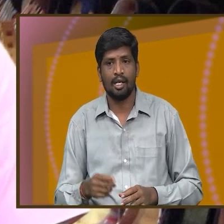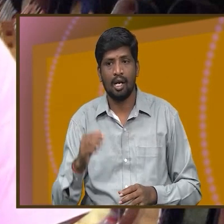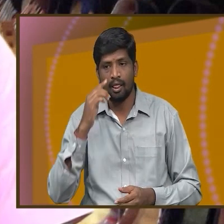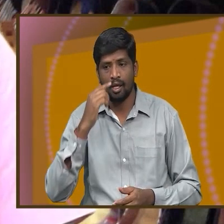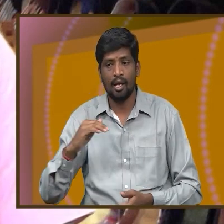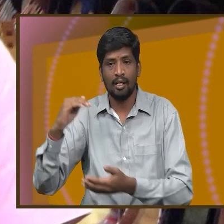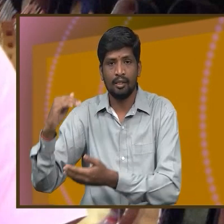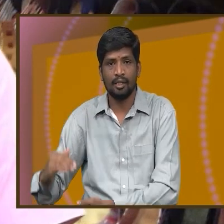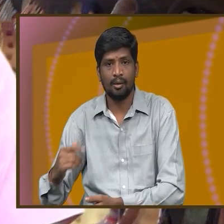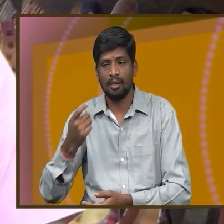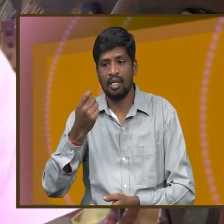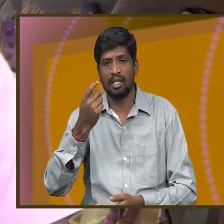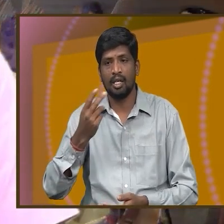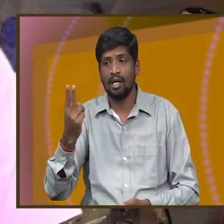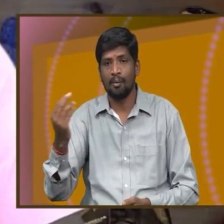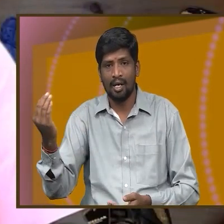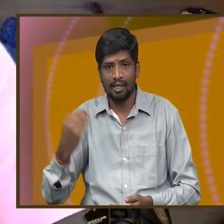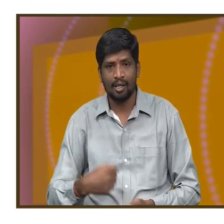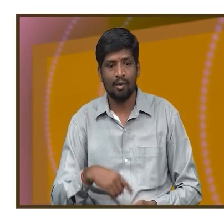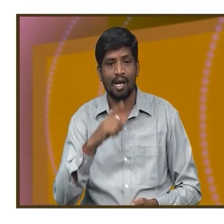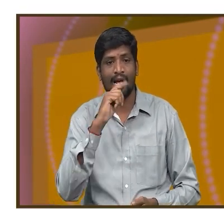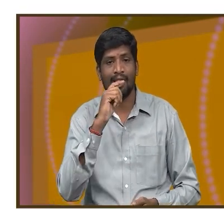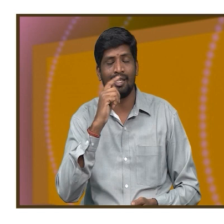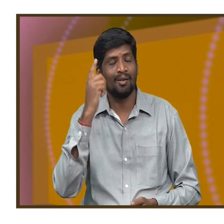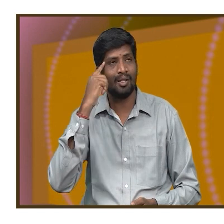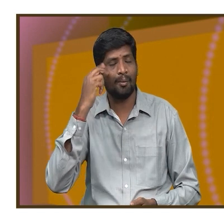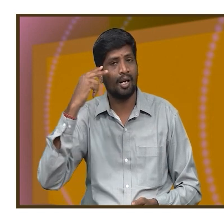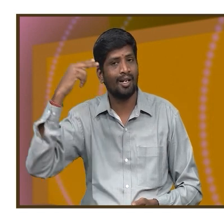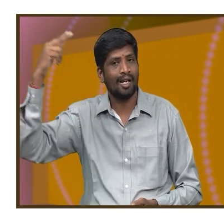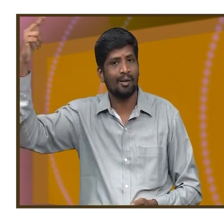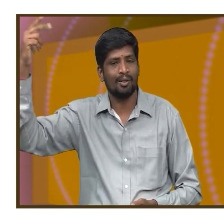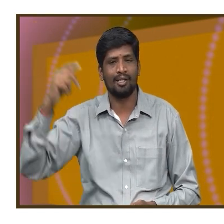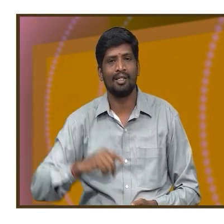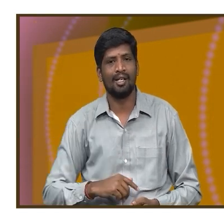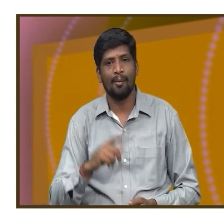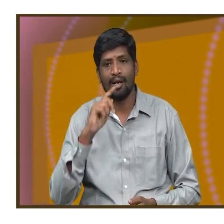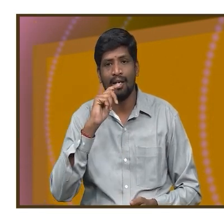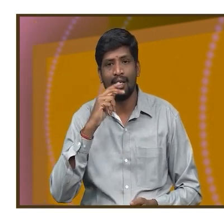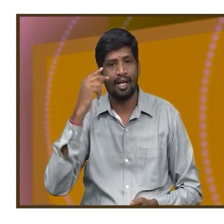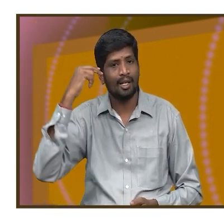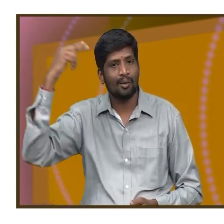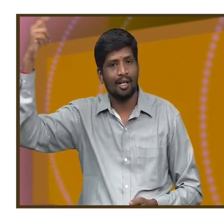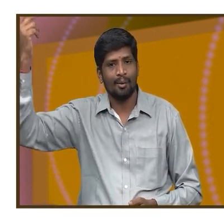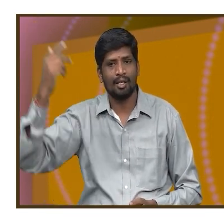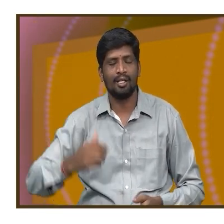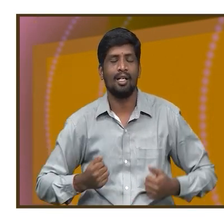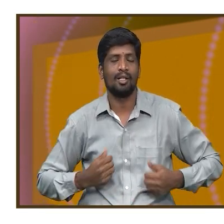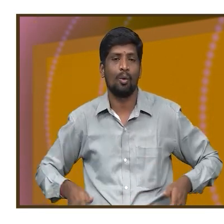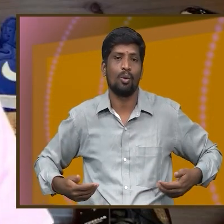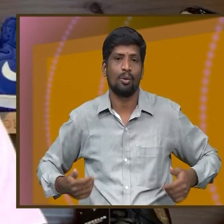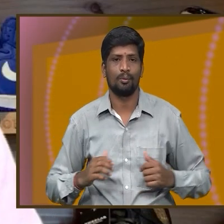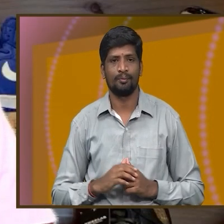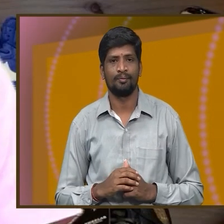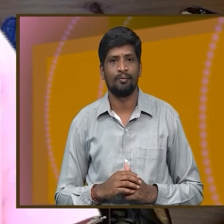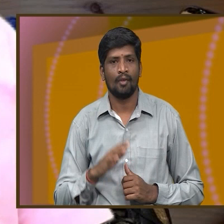சிறுமி கொடுப்பாள். இப்போவுமே குடிக்கக்கூடிய டீயினுடைய அந்த சுவை அவருக்கு நாக்கில் எச்சு ஊறிடுது. எப்பா கண்டிப்பாக இன்றைக்கி ஒரு டீ குடிச்சிடலாம் அப்படின்னு